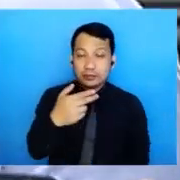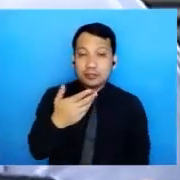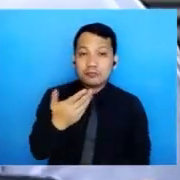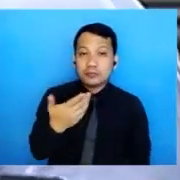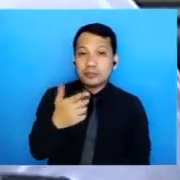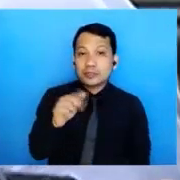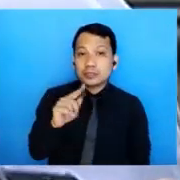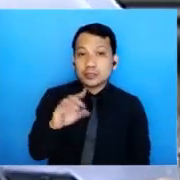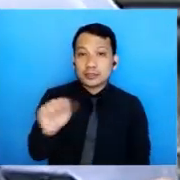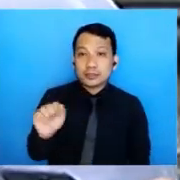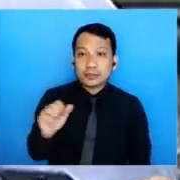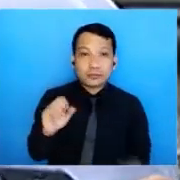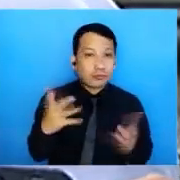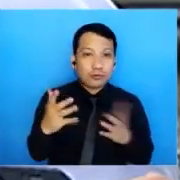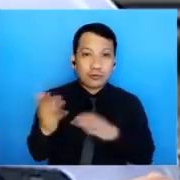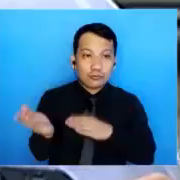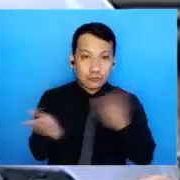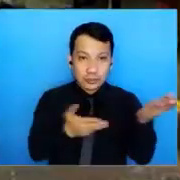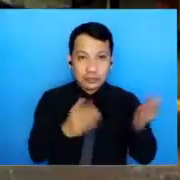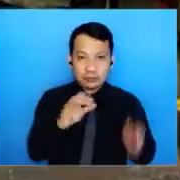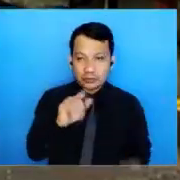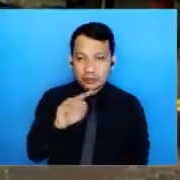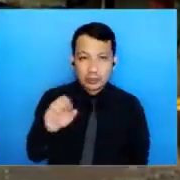Santana. Para masitiskan.